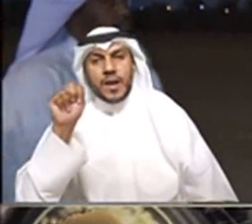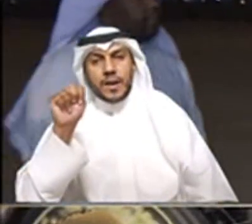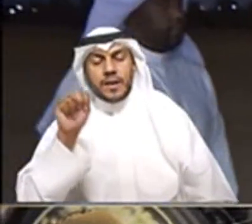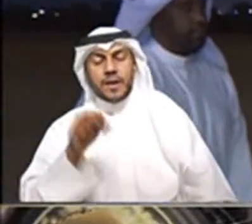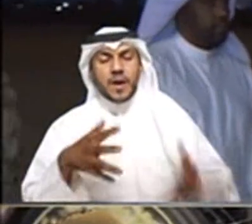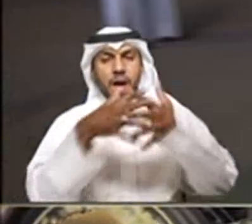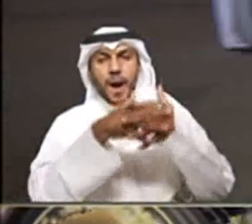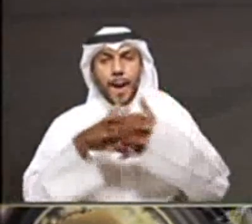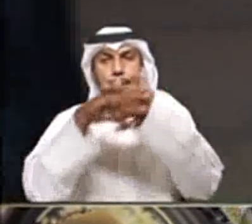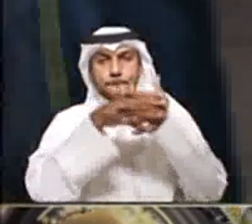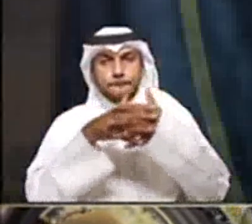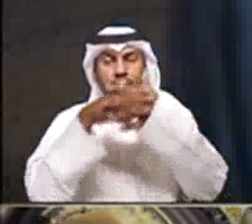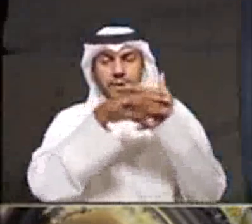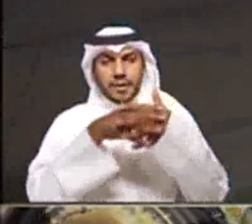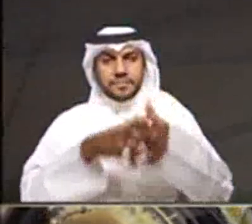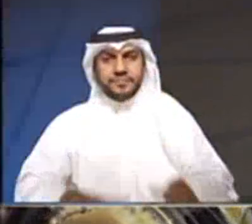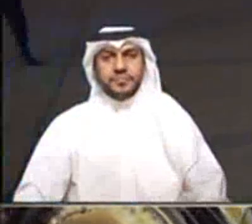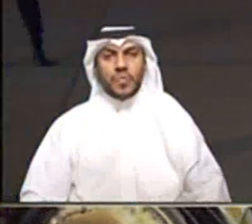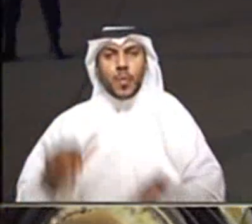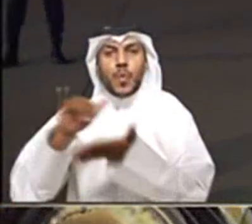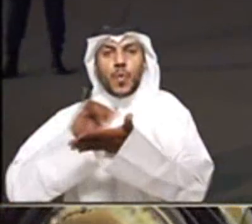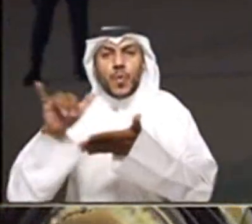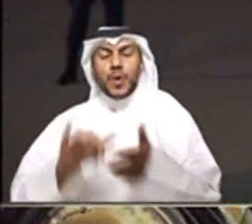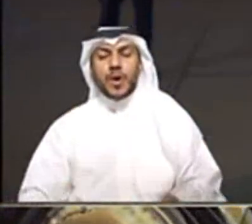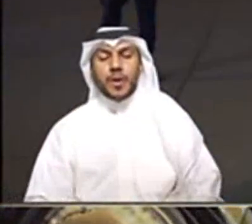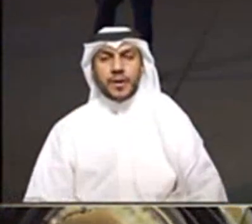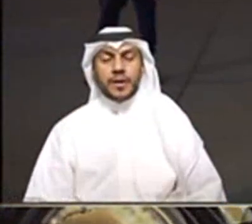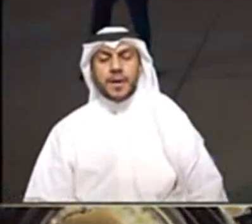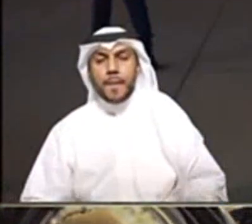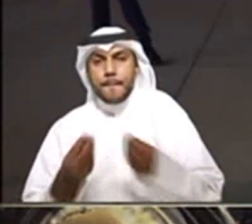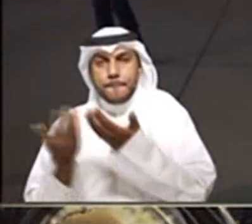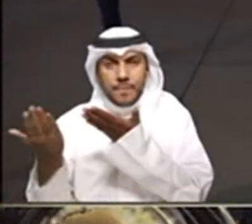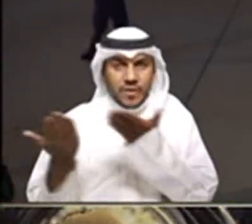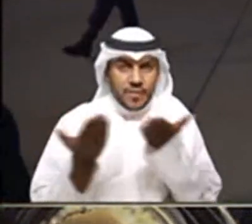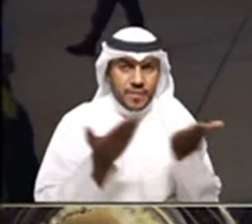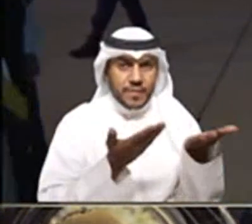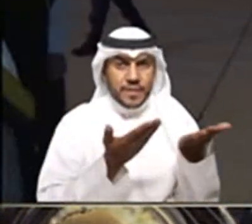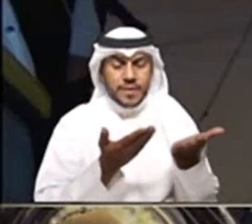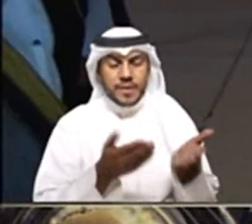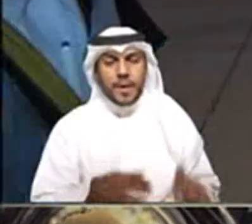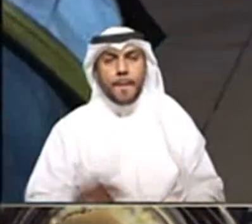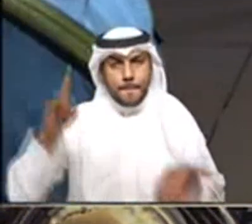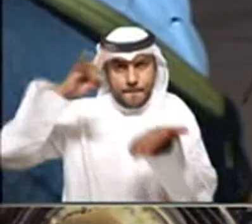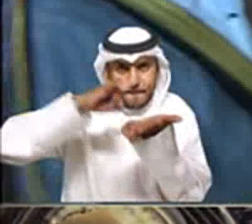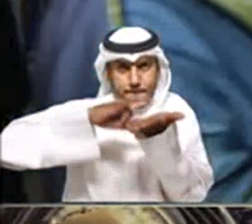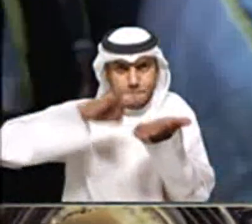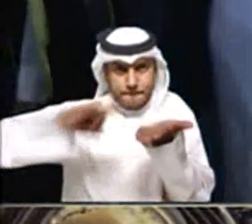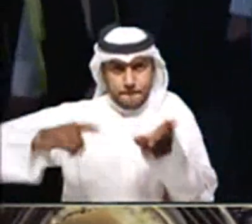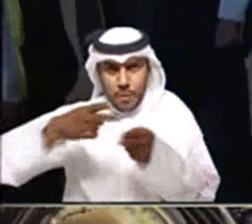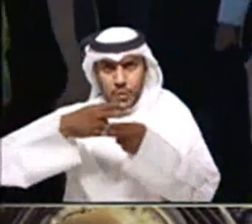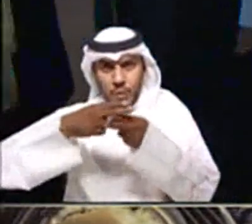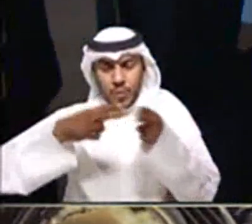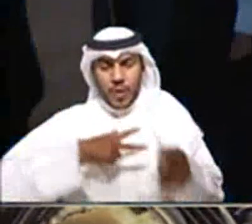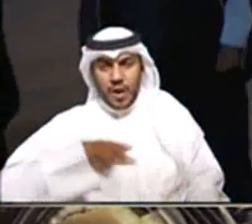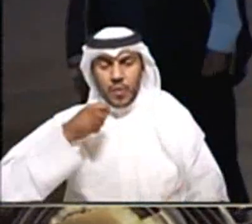نيويورك بالولايات المتحدة الأمريكية. وكان في مقدمة مستقبل سموه على أرض المطار معالي نائب رئيس مجلس الوزراء